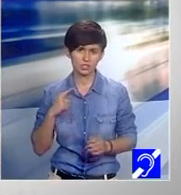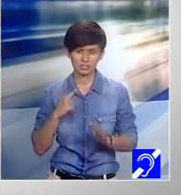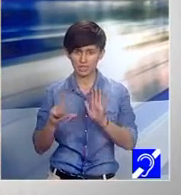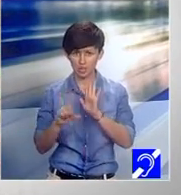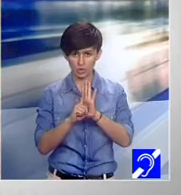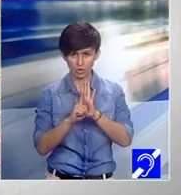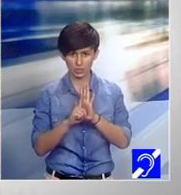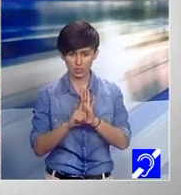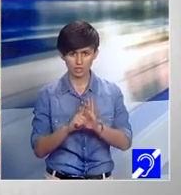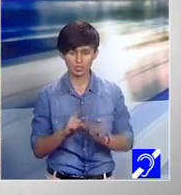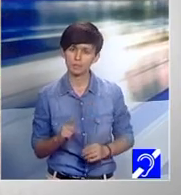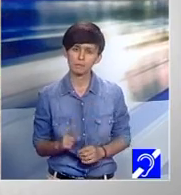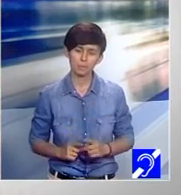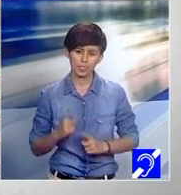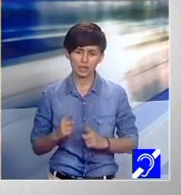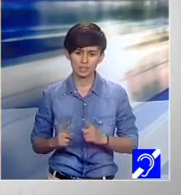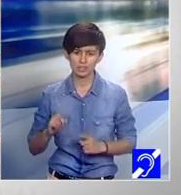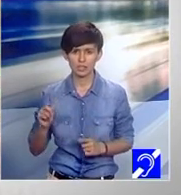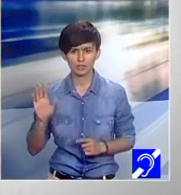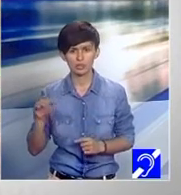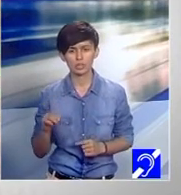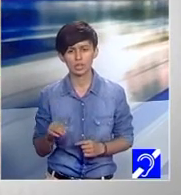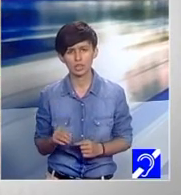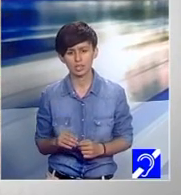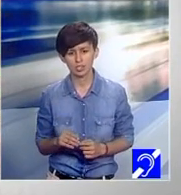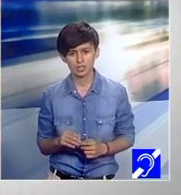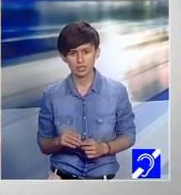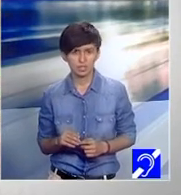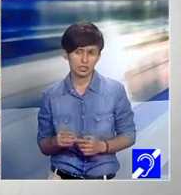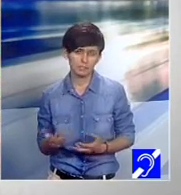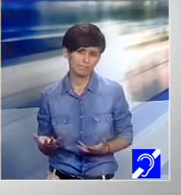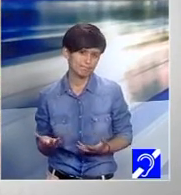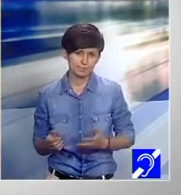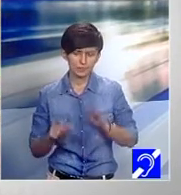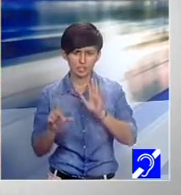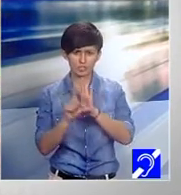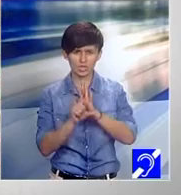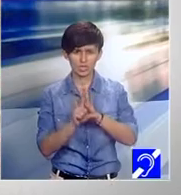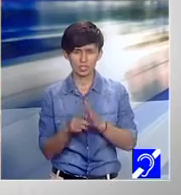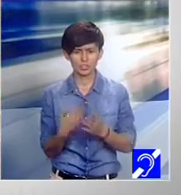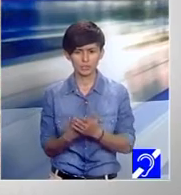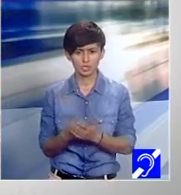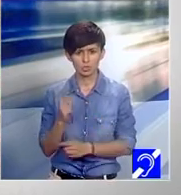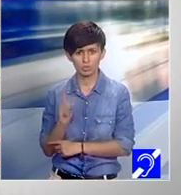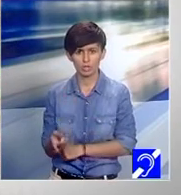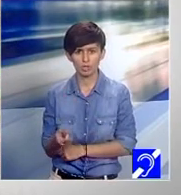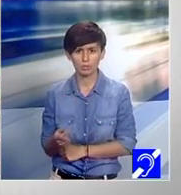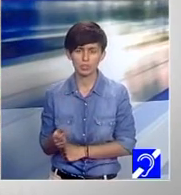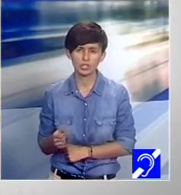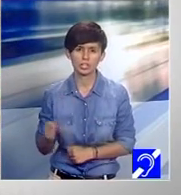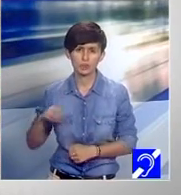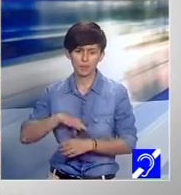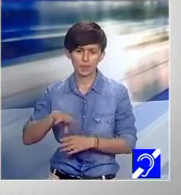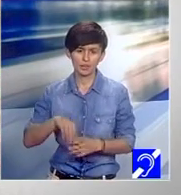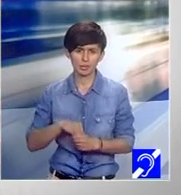Deci nu ai la îndemână ceva legiferat pentru a obliga părinții să își lase copilul să intre